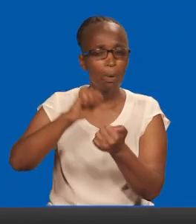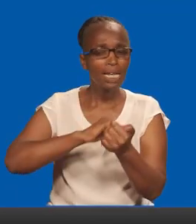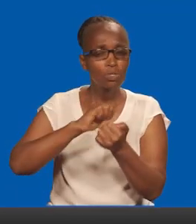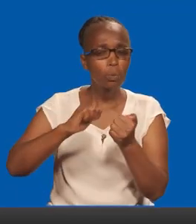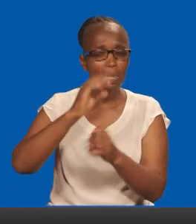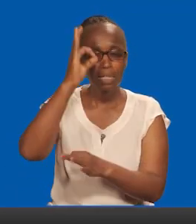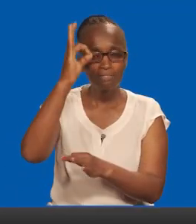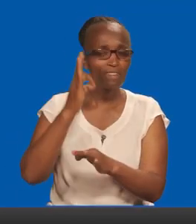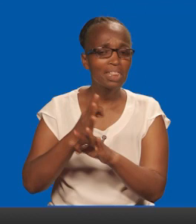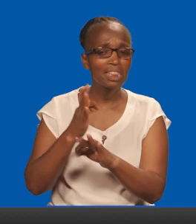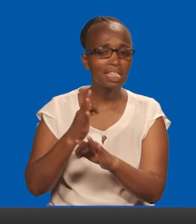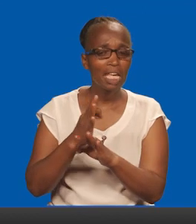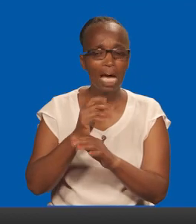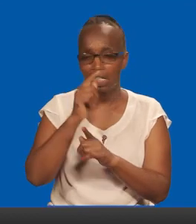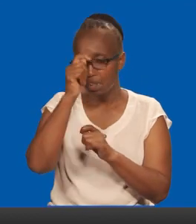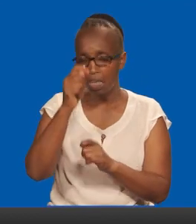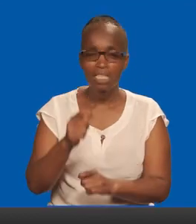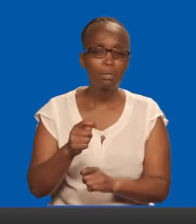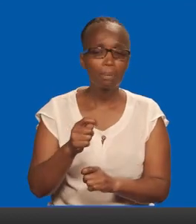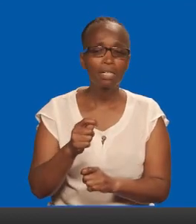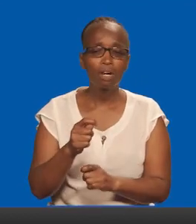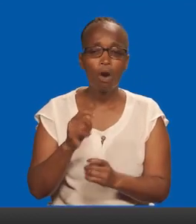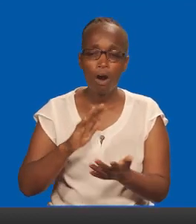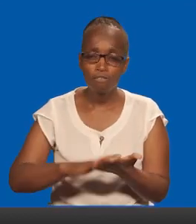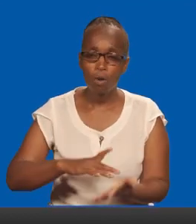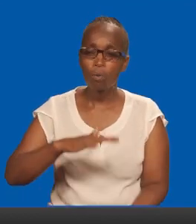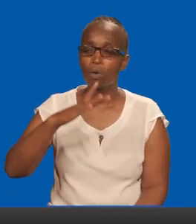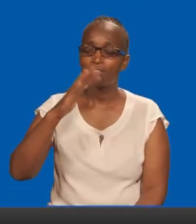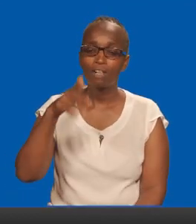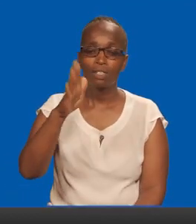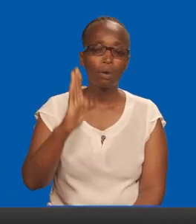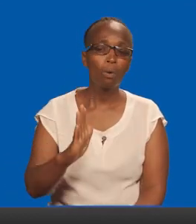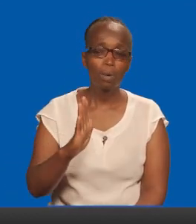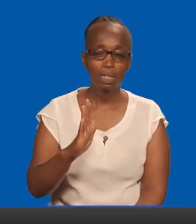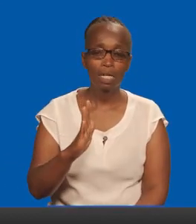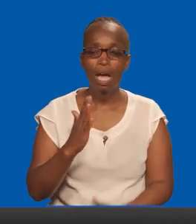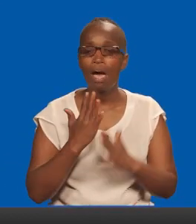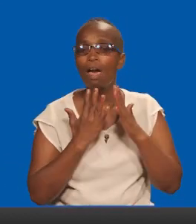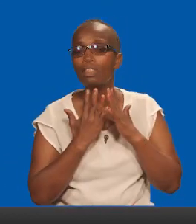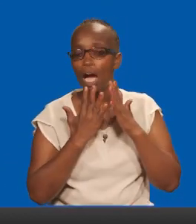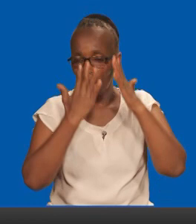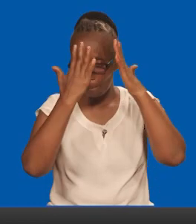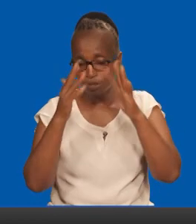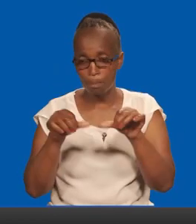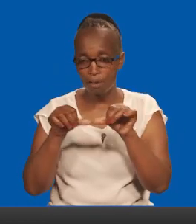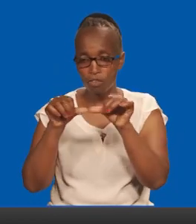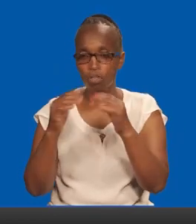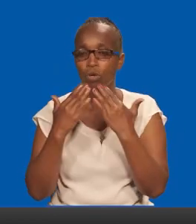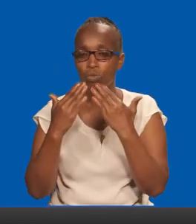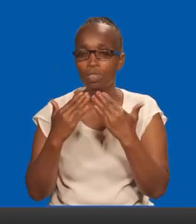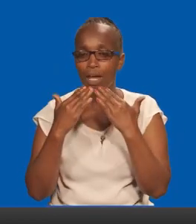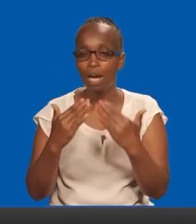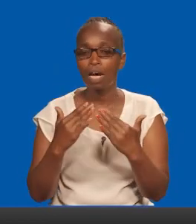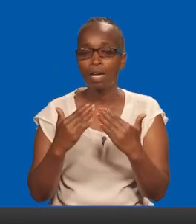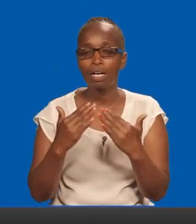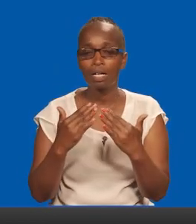ile Imani na heshima Ya kumtukuza mungu askofu mkuu ameshukuru Kanisa